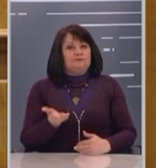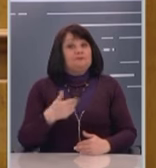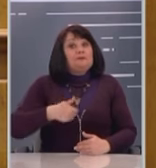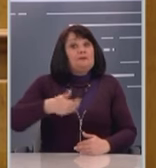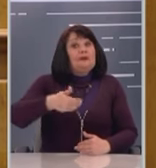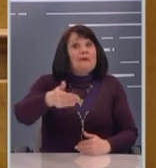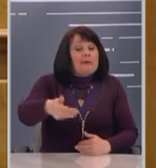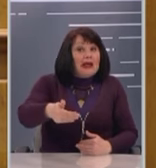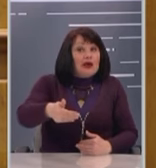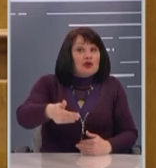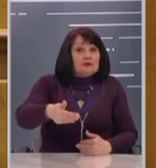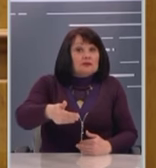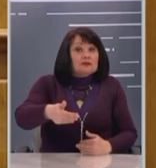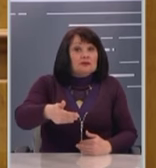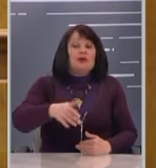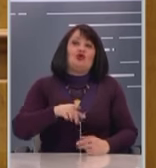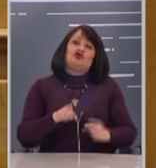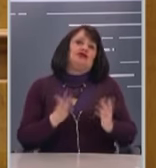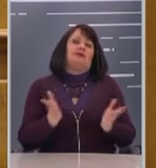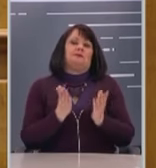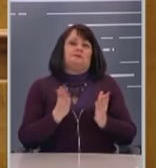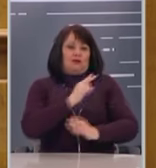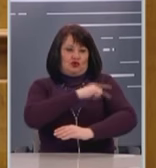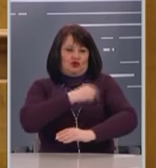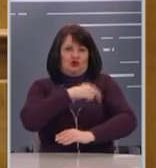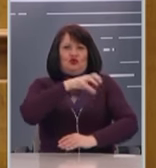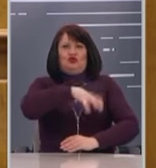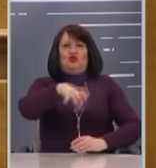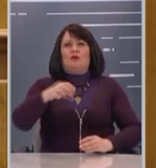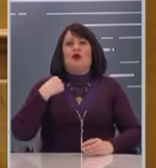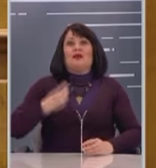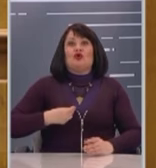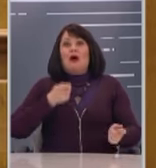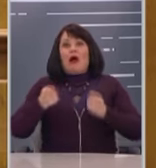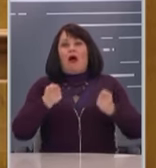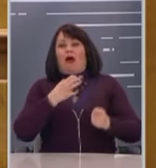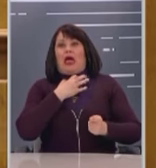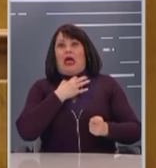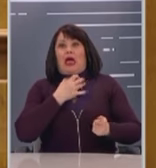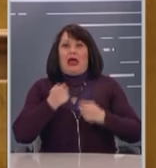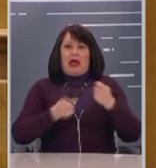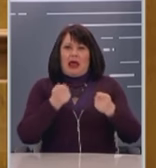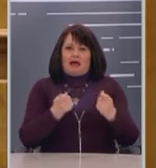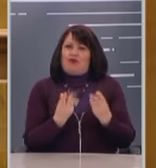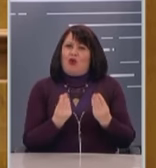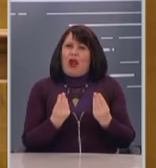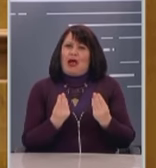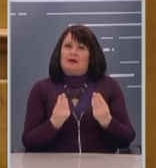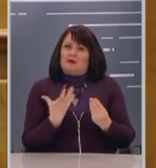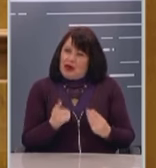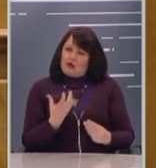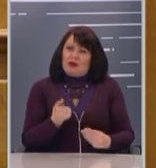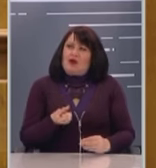μέλλον, ώστε κάθε νοσοκομείο δημόσιο που ήταν χρεωμένο, είχατε κάνει πολλά για να υπάρχουν αρκετά